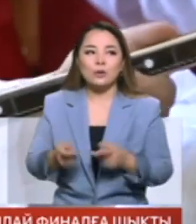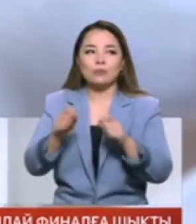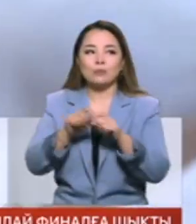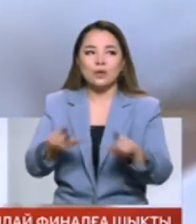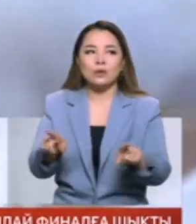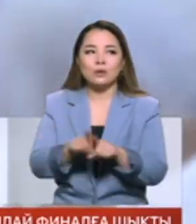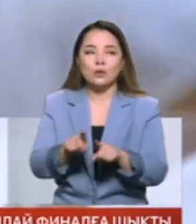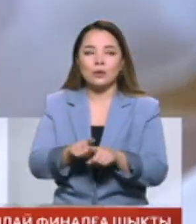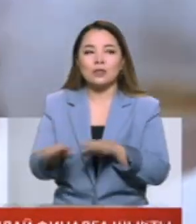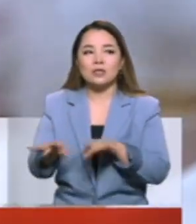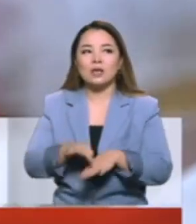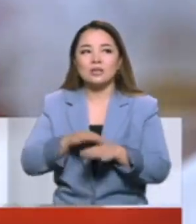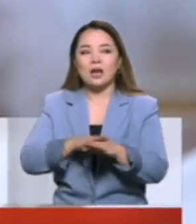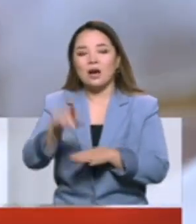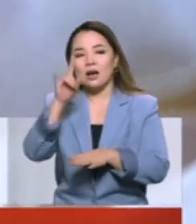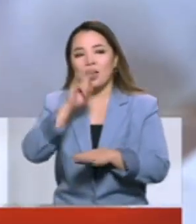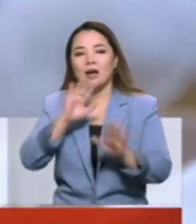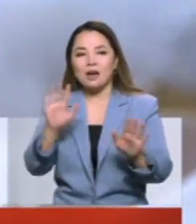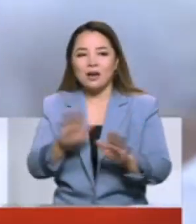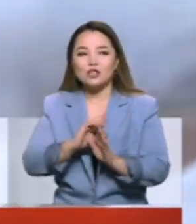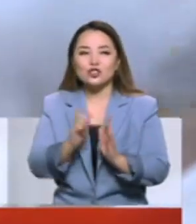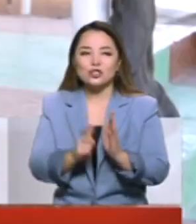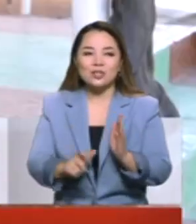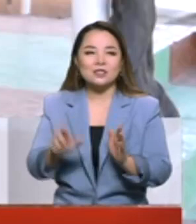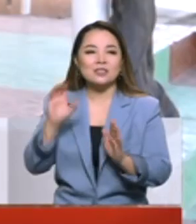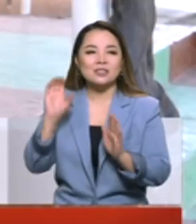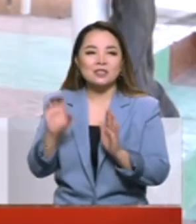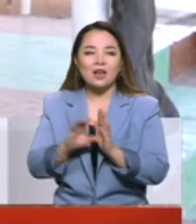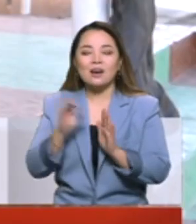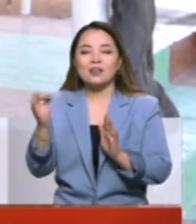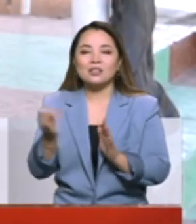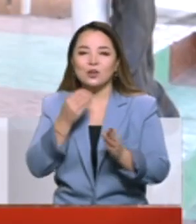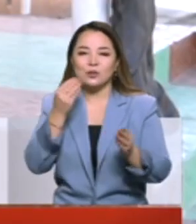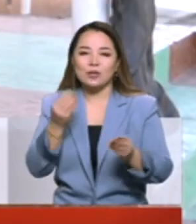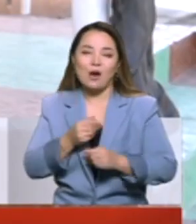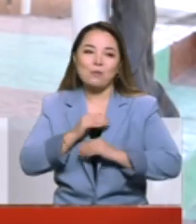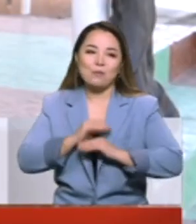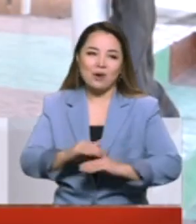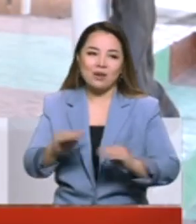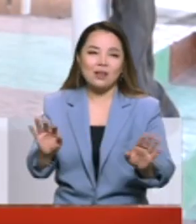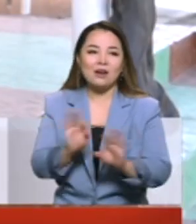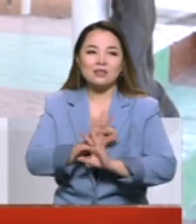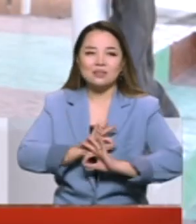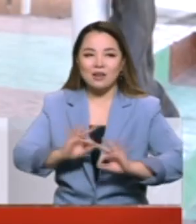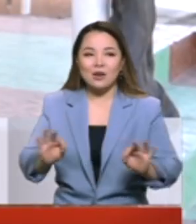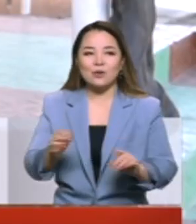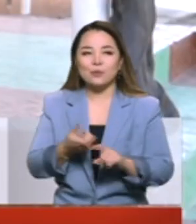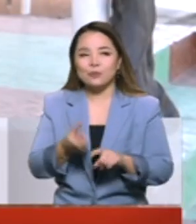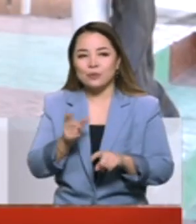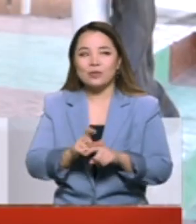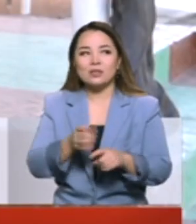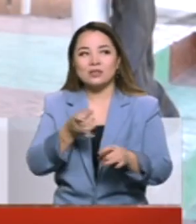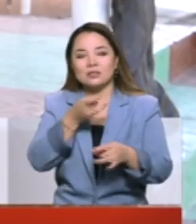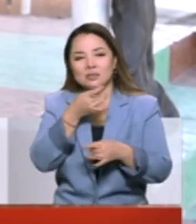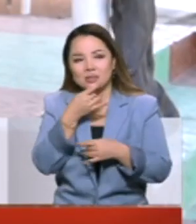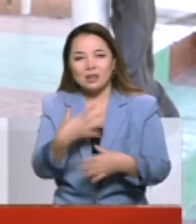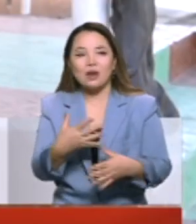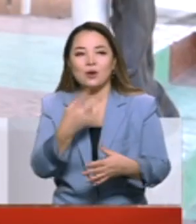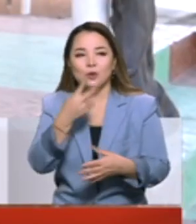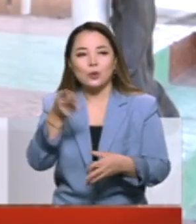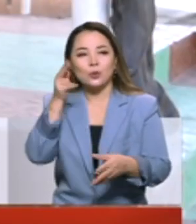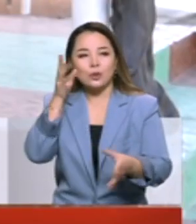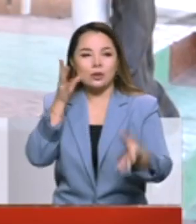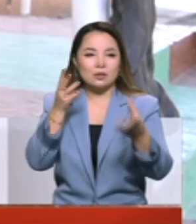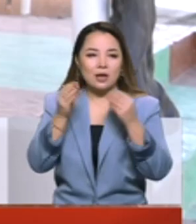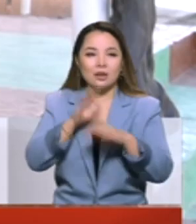түрлі шараларға келіп, қазақтың ән жырын тыңдауға асығады. Жақсы, керемет балапандар, Құдай қаласа, жақсы үйреніп жатыр.